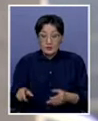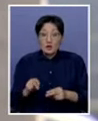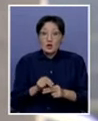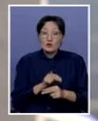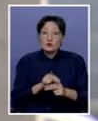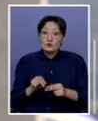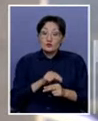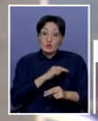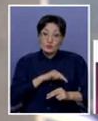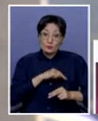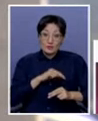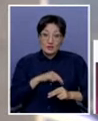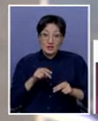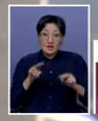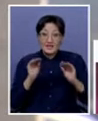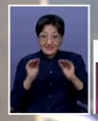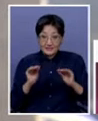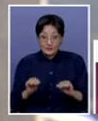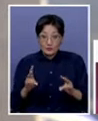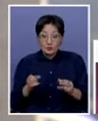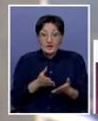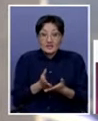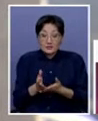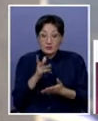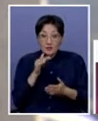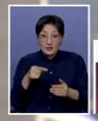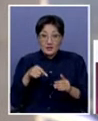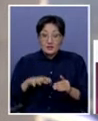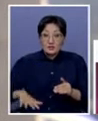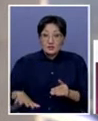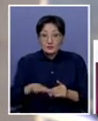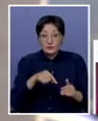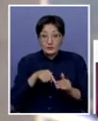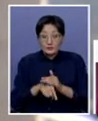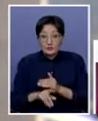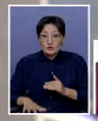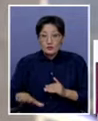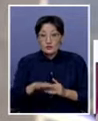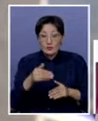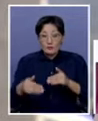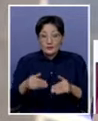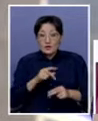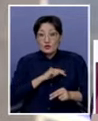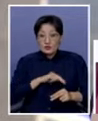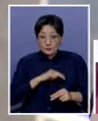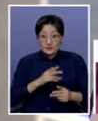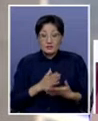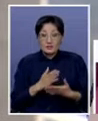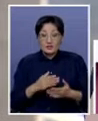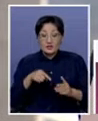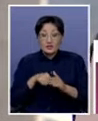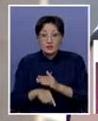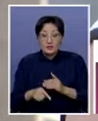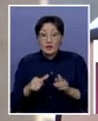жұмыстар жүргізіп жазылып тұрған, бірақ кірген кезде ішінде бассейн үлкен жұмыс істеп тұрған, ішінде 60-тай адам шомылып жатқан.